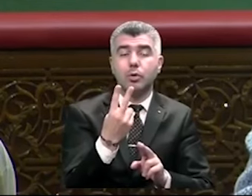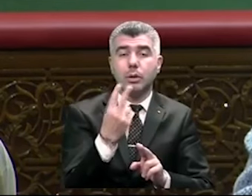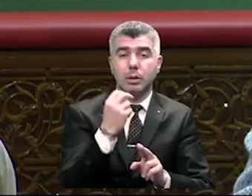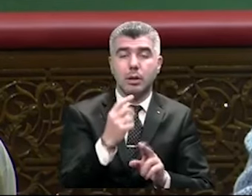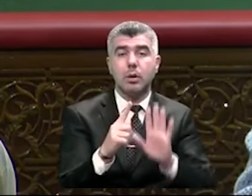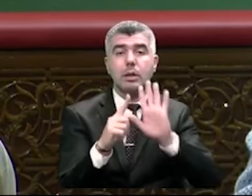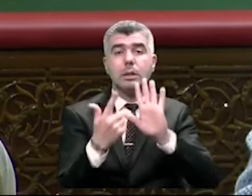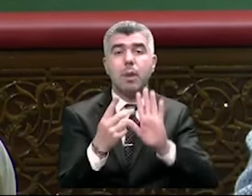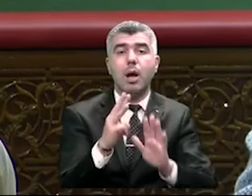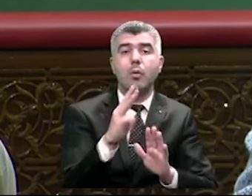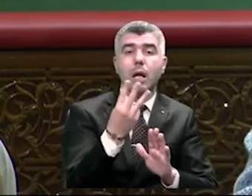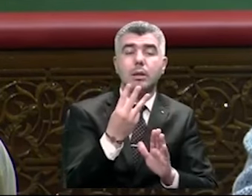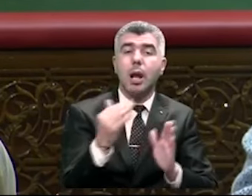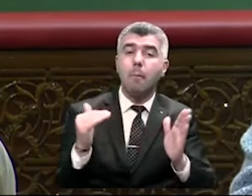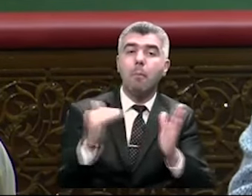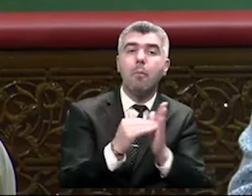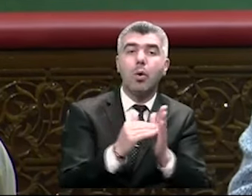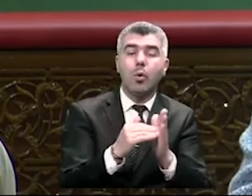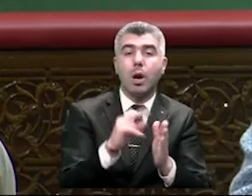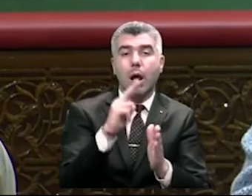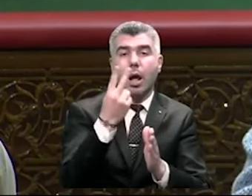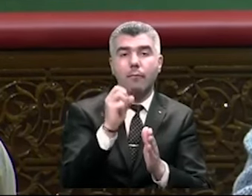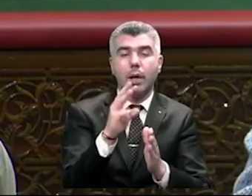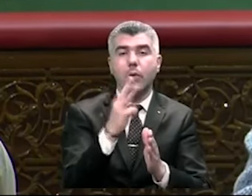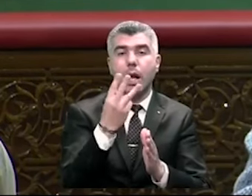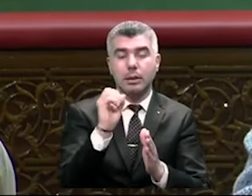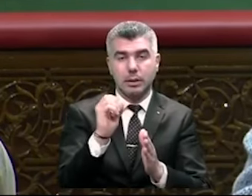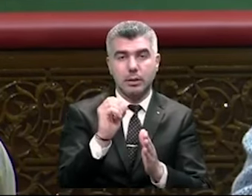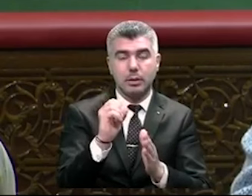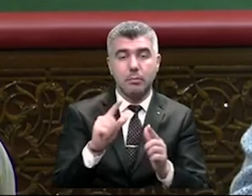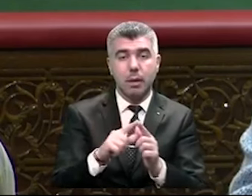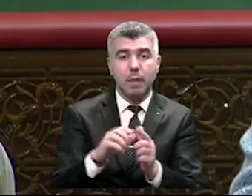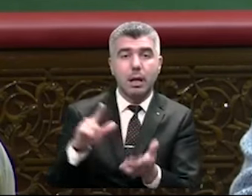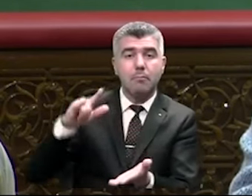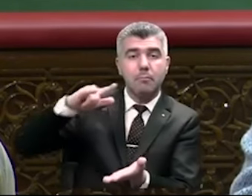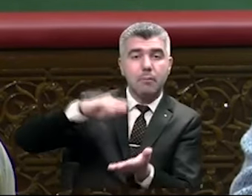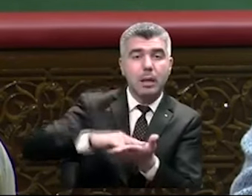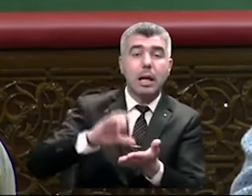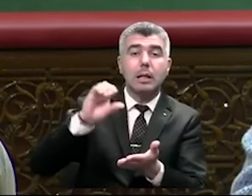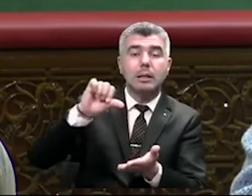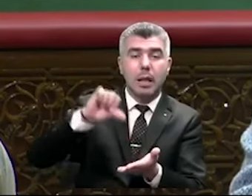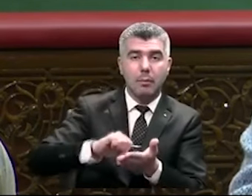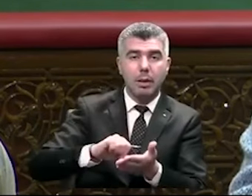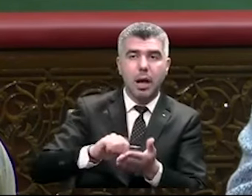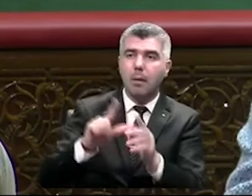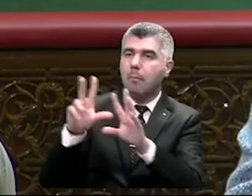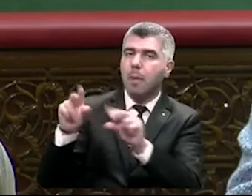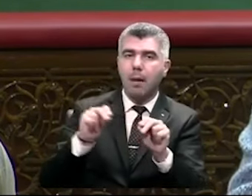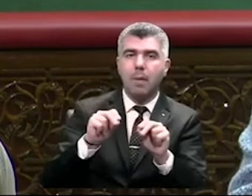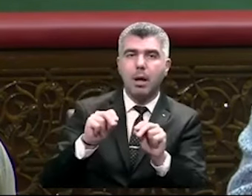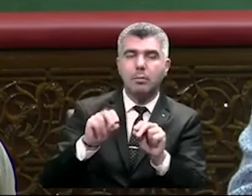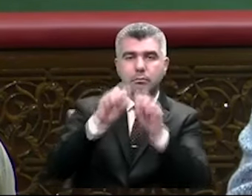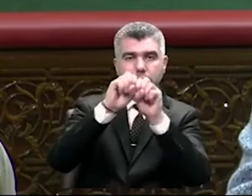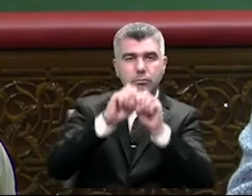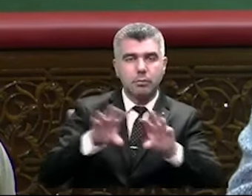37 مليون مسافر سنه 2030 ما حققناه في ال مطار الدار البيضاء نامله ان يتحقق في المطارات الاخرى ف